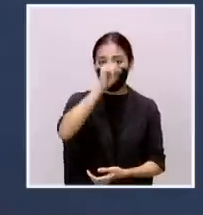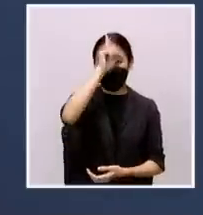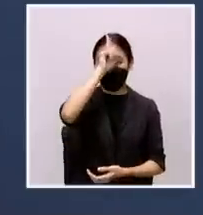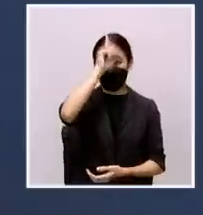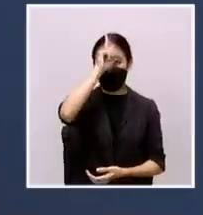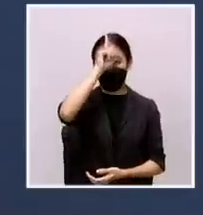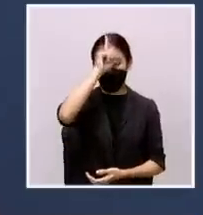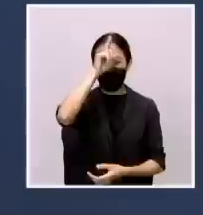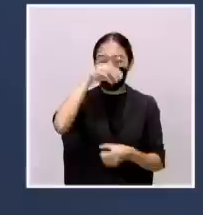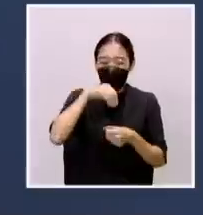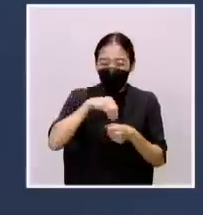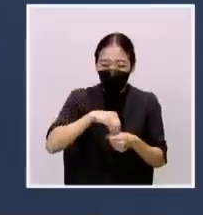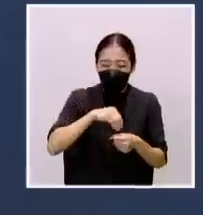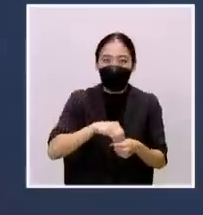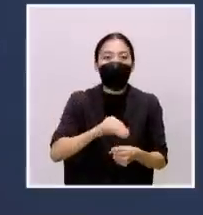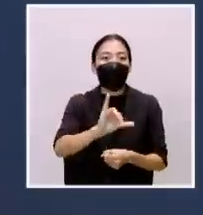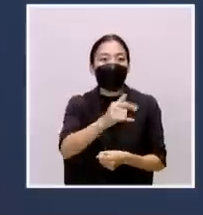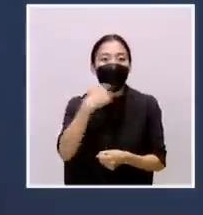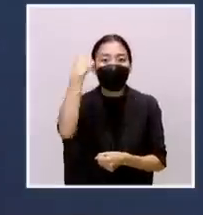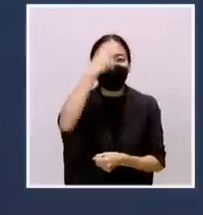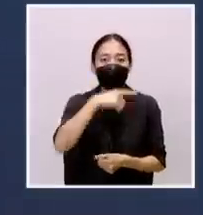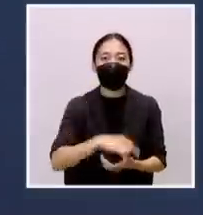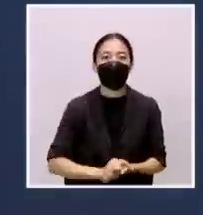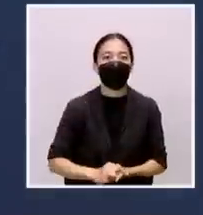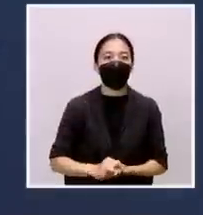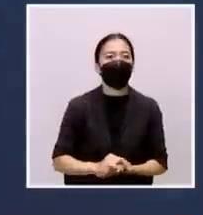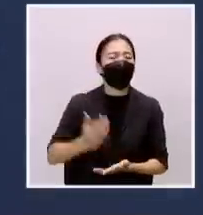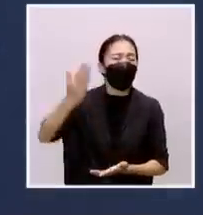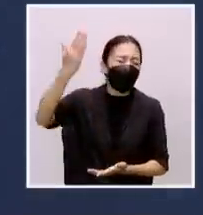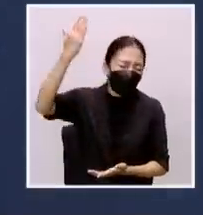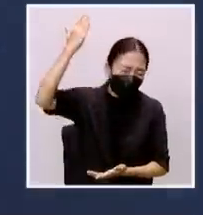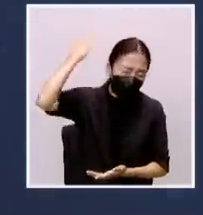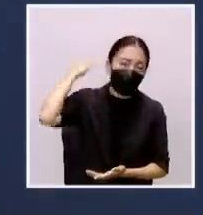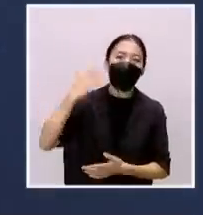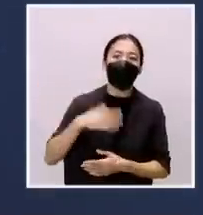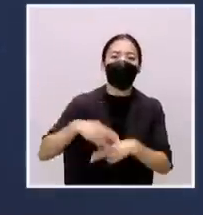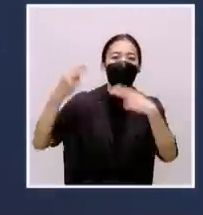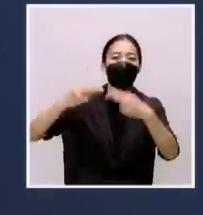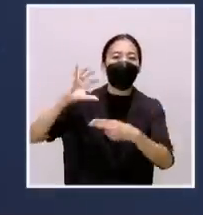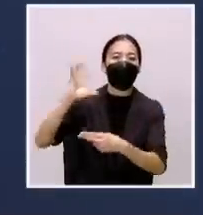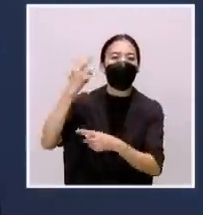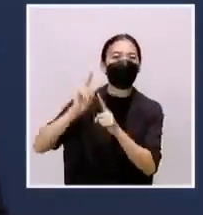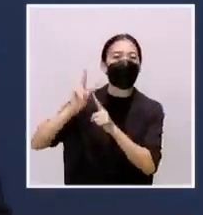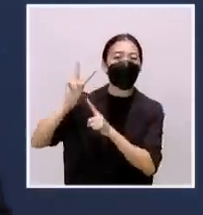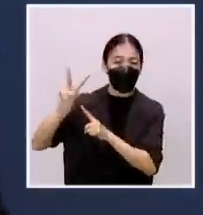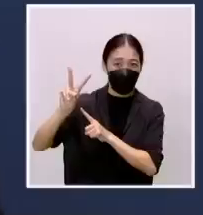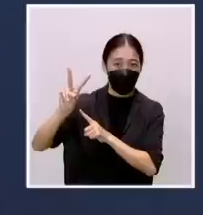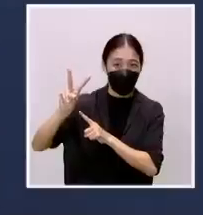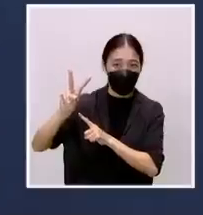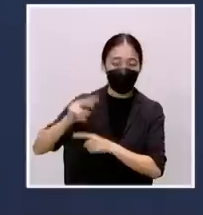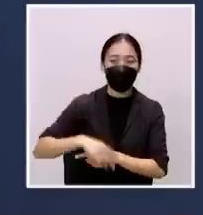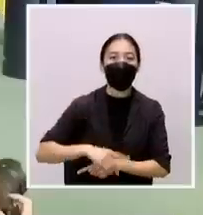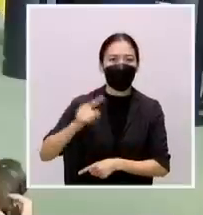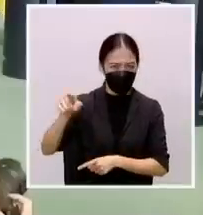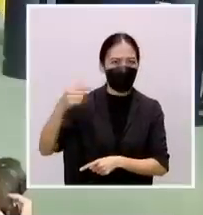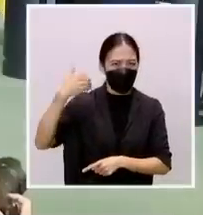คะว่าระเบิดที่มีการทิ้งลงมาในเยอรมนีตั้งแต่สมัยสงครามโลกครั้งที่2เนี่ยยังคงถูกพบเจ